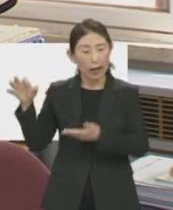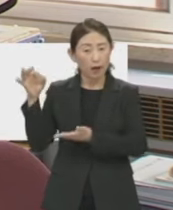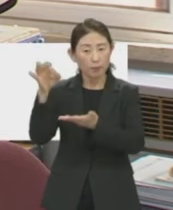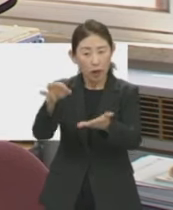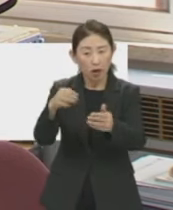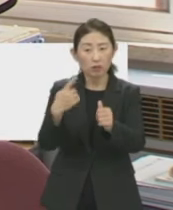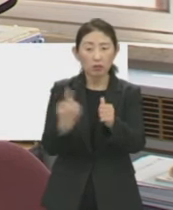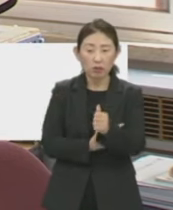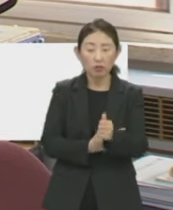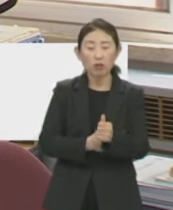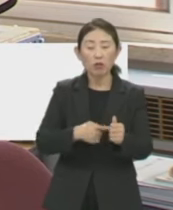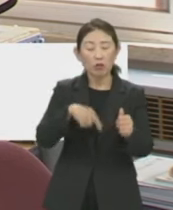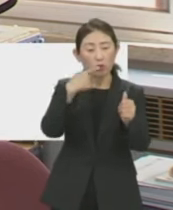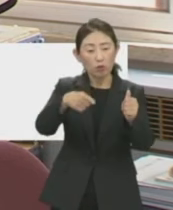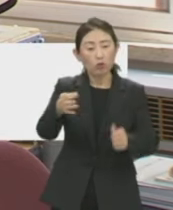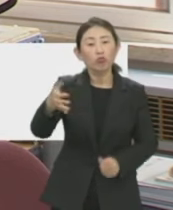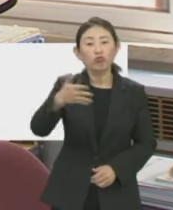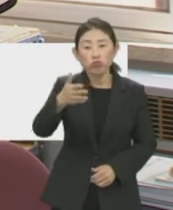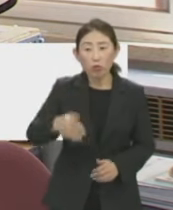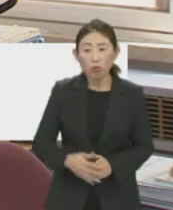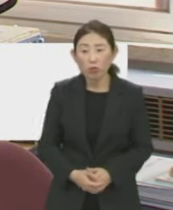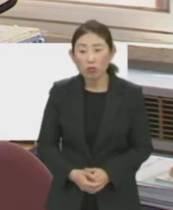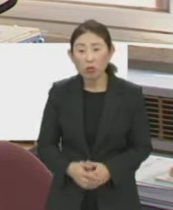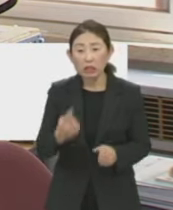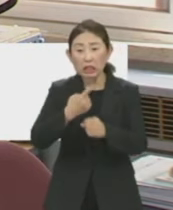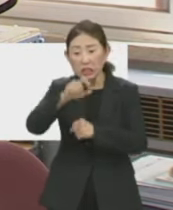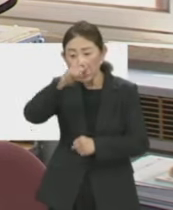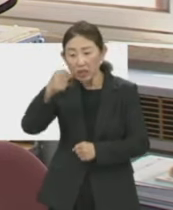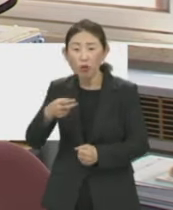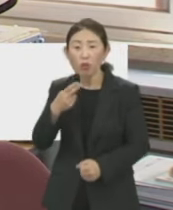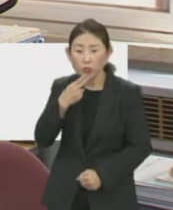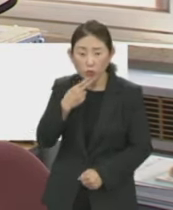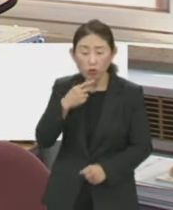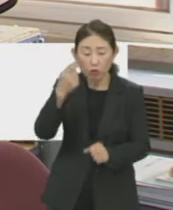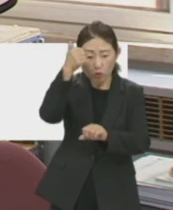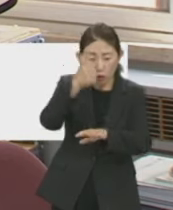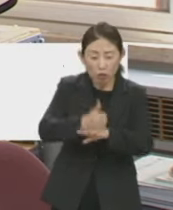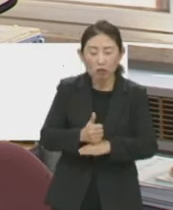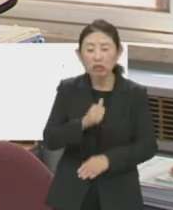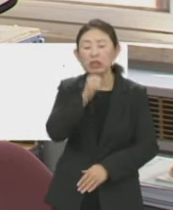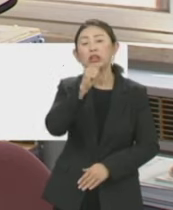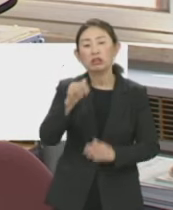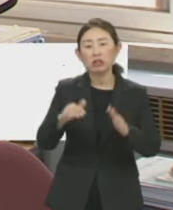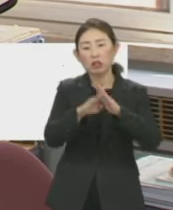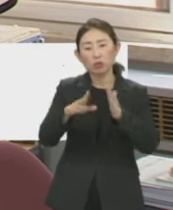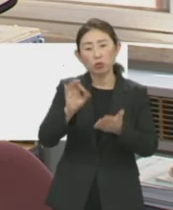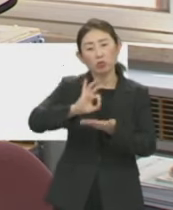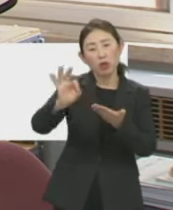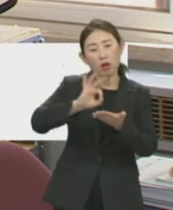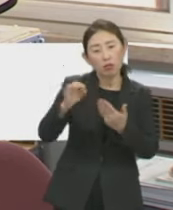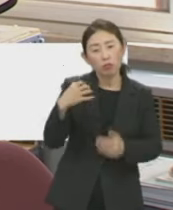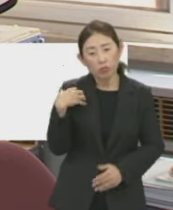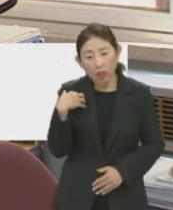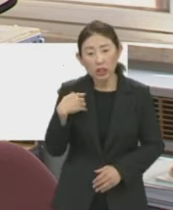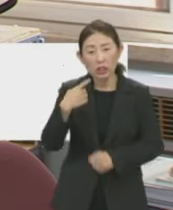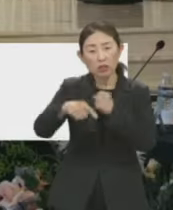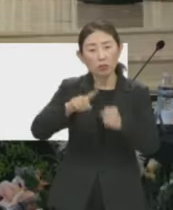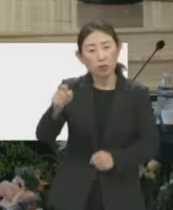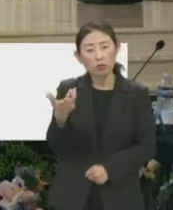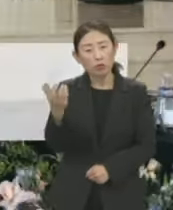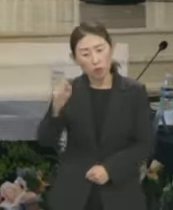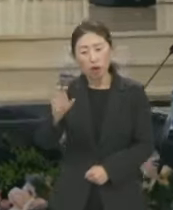한 불감이고요. 만약 그렇다면 저소득층들에게 큰 부담이 될 게 틀림없습니다. 연간 160만 원이라는 돈이 작은 돈은